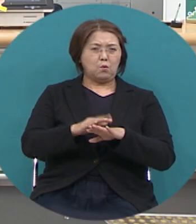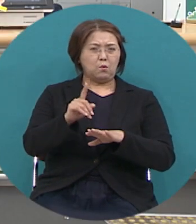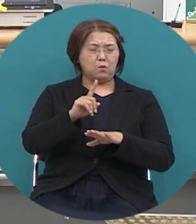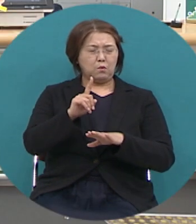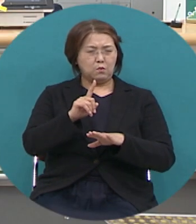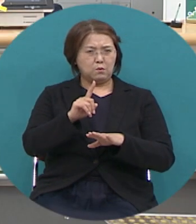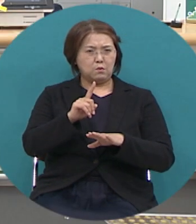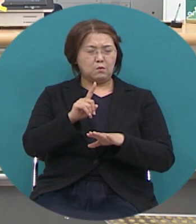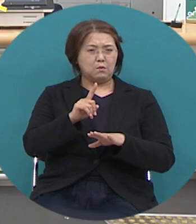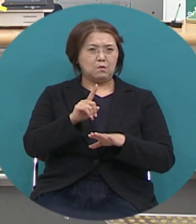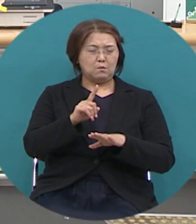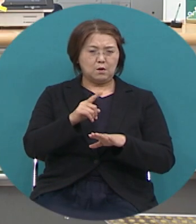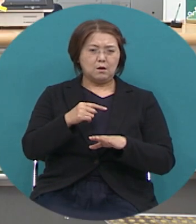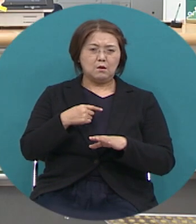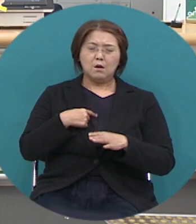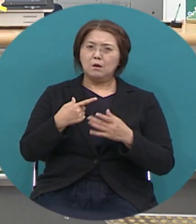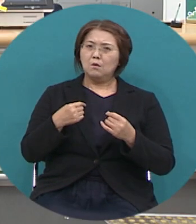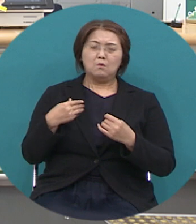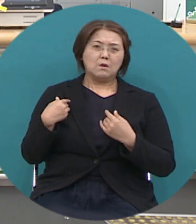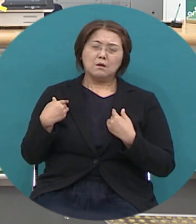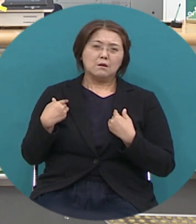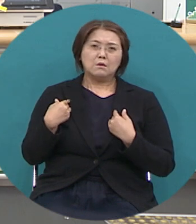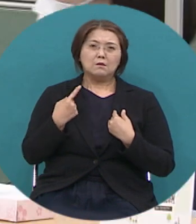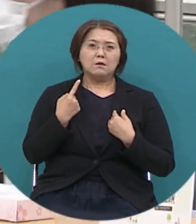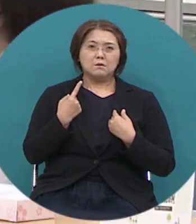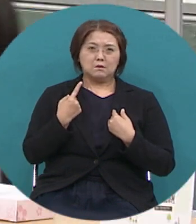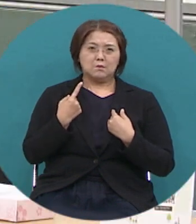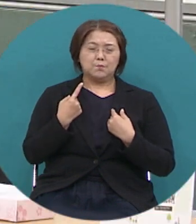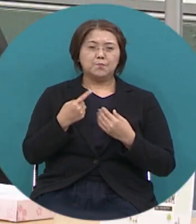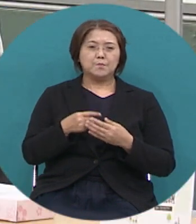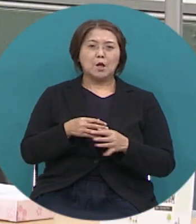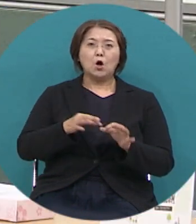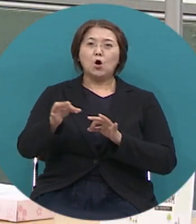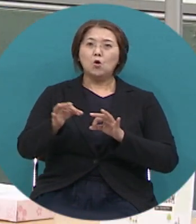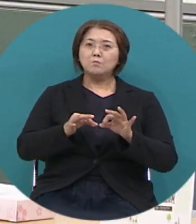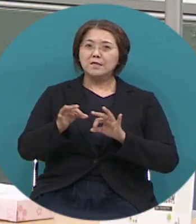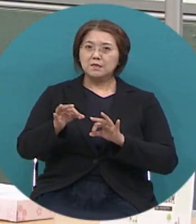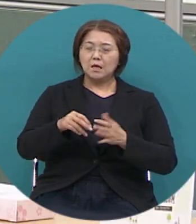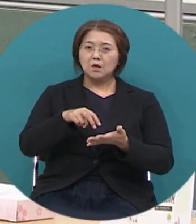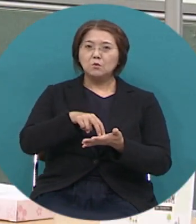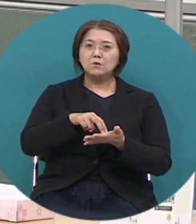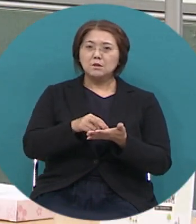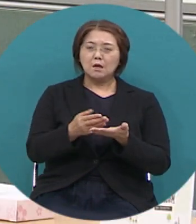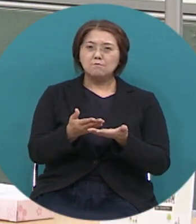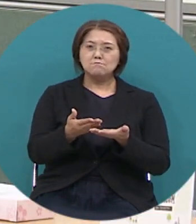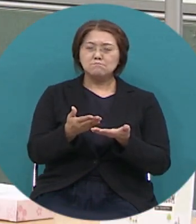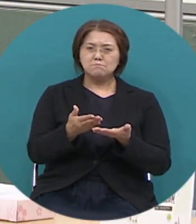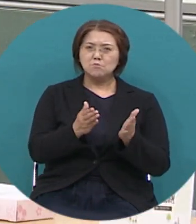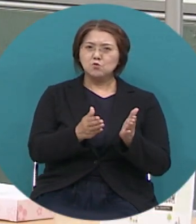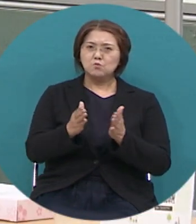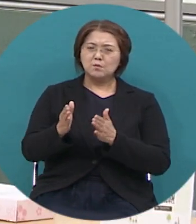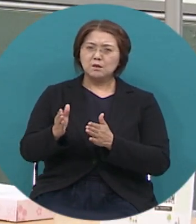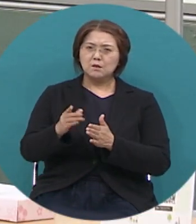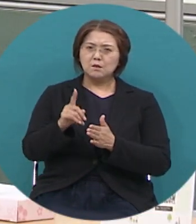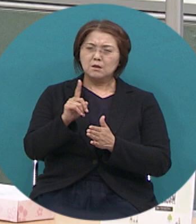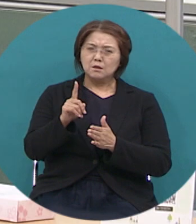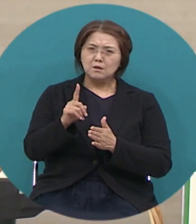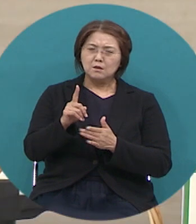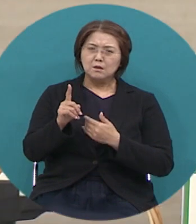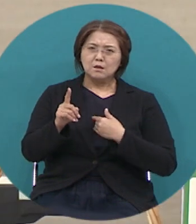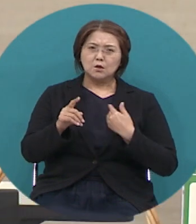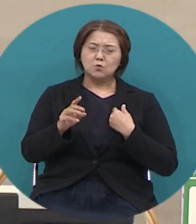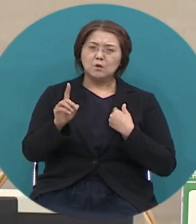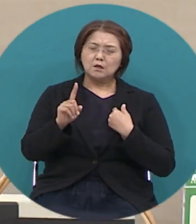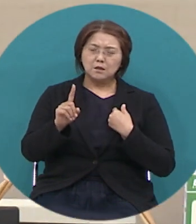のが率直に私も分からなかったですし、お店としての備えっていうのがどういう備えが取れるの